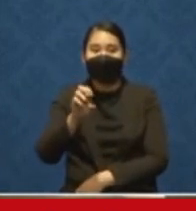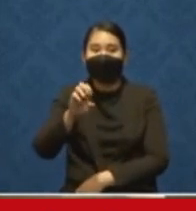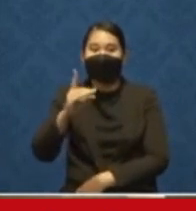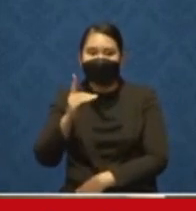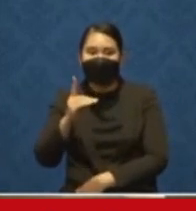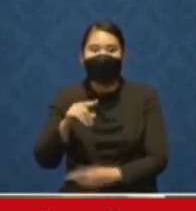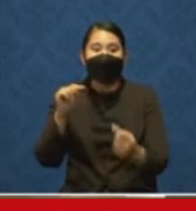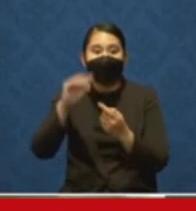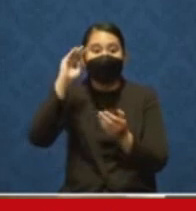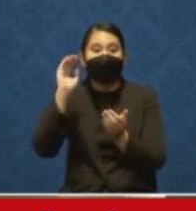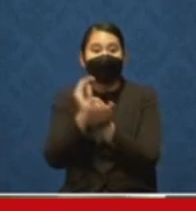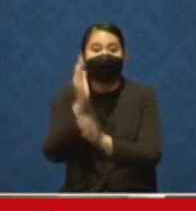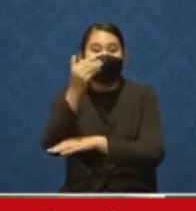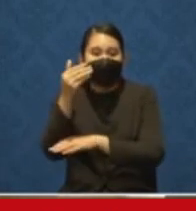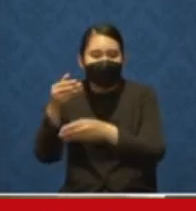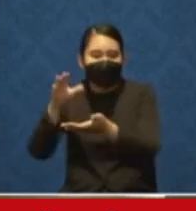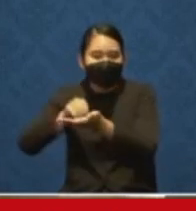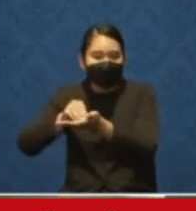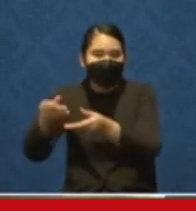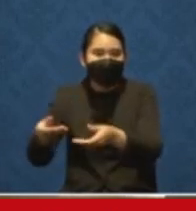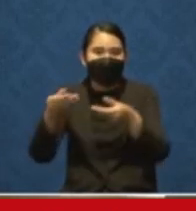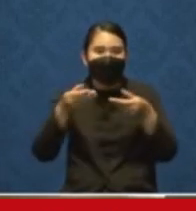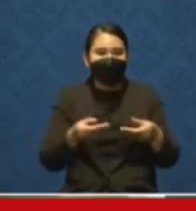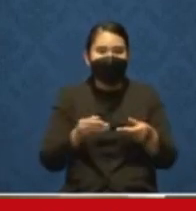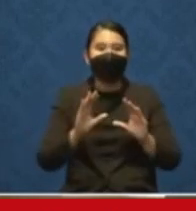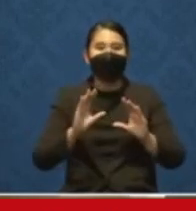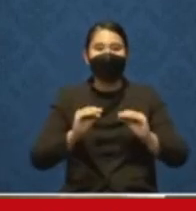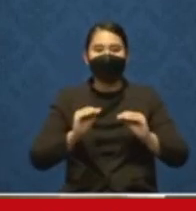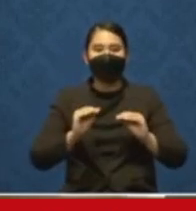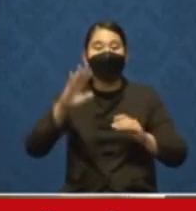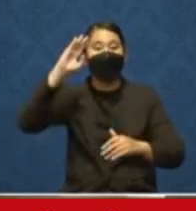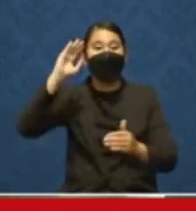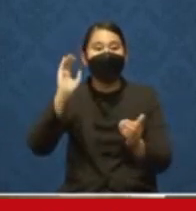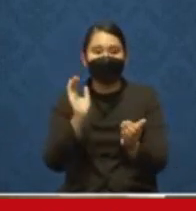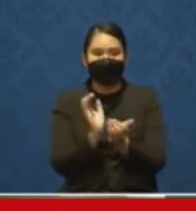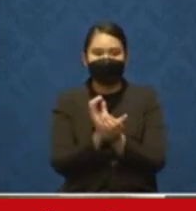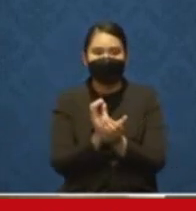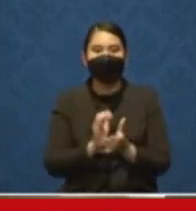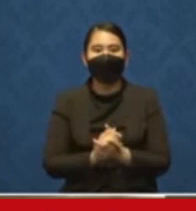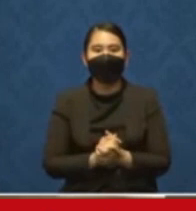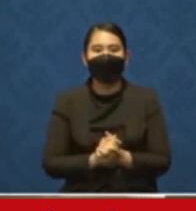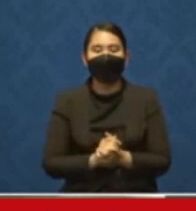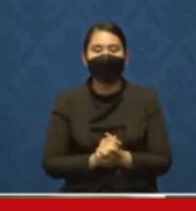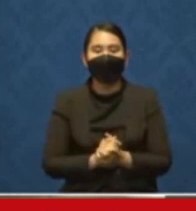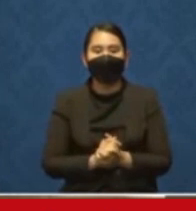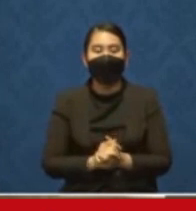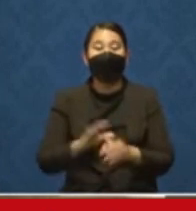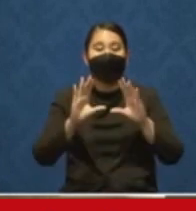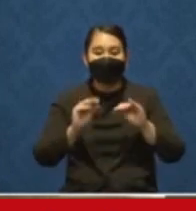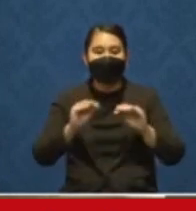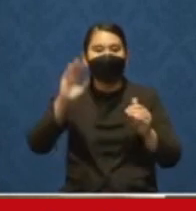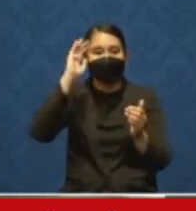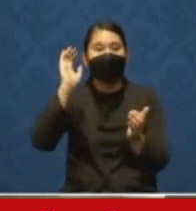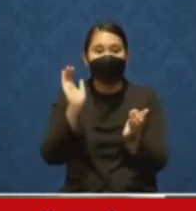สมคิดเชื้อคงแม่ยกขึ้นมาได้ข้อมูลมาจากสำนักงานตำรวจแห่งชาติ